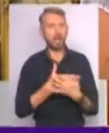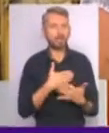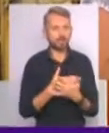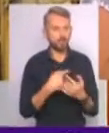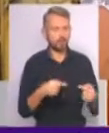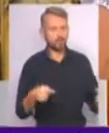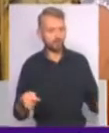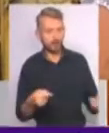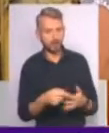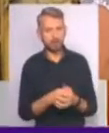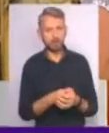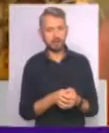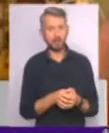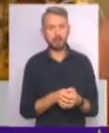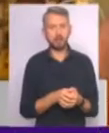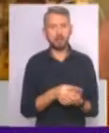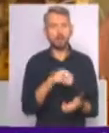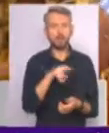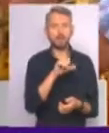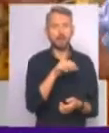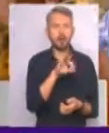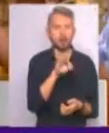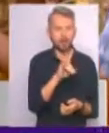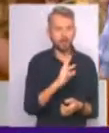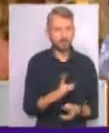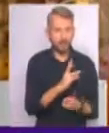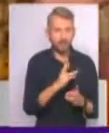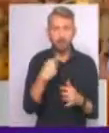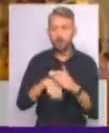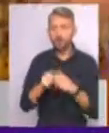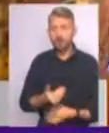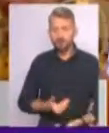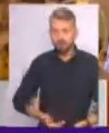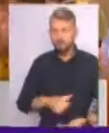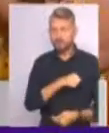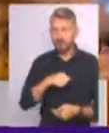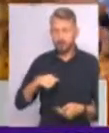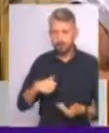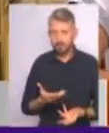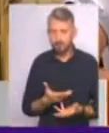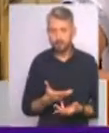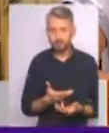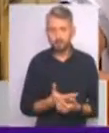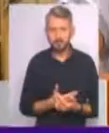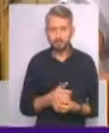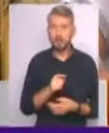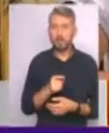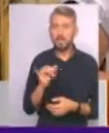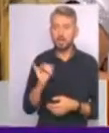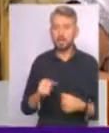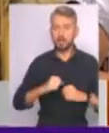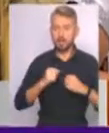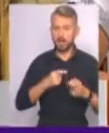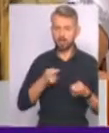вещества. Медиаторы воспаления запускают... Тобто вона живе самостійним життям і ще намагається керувати